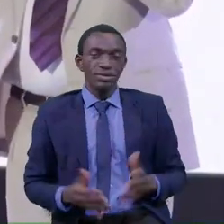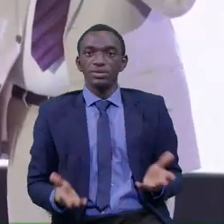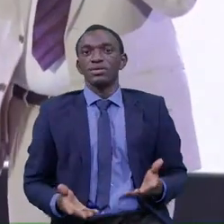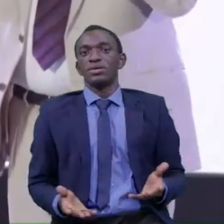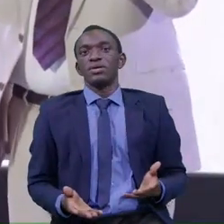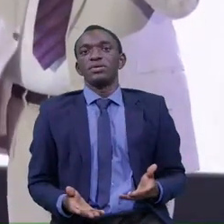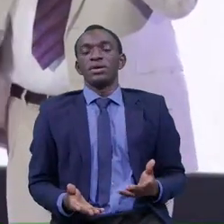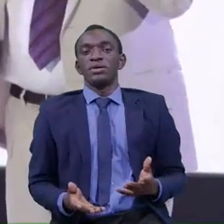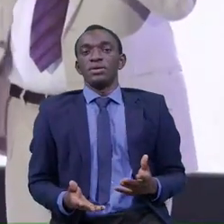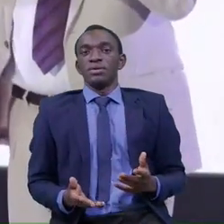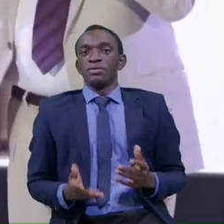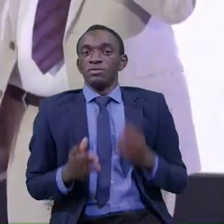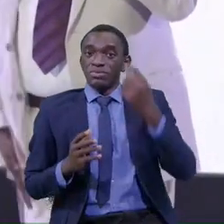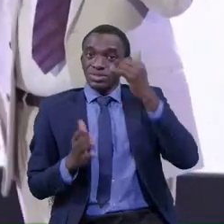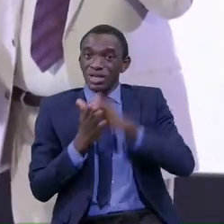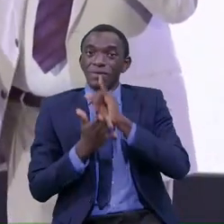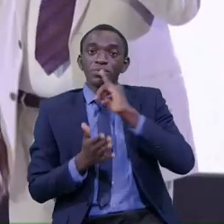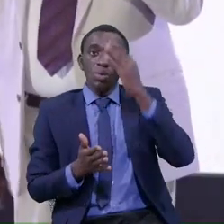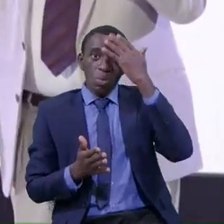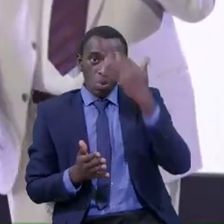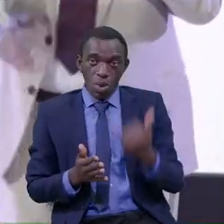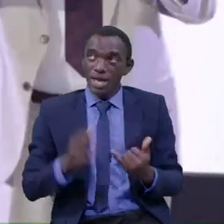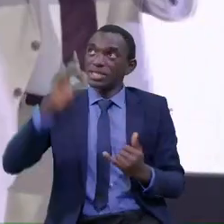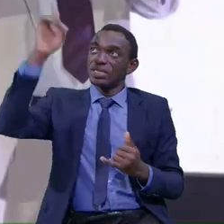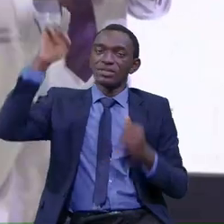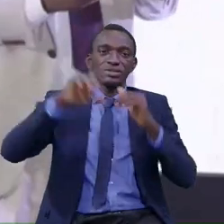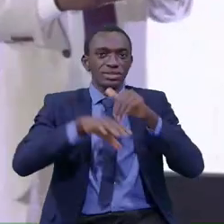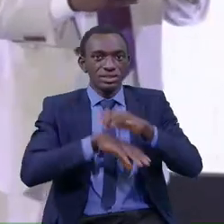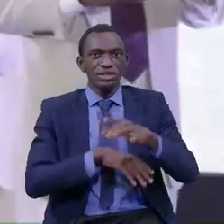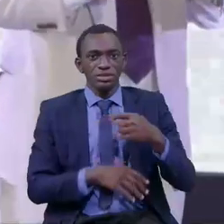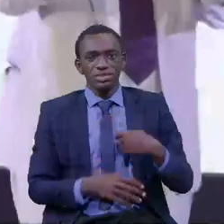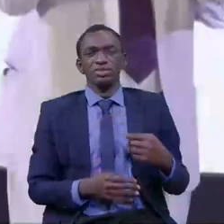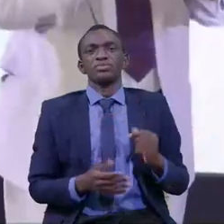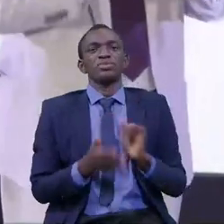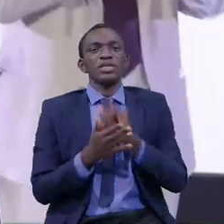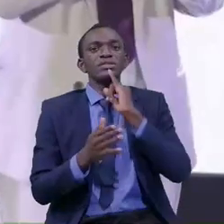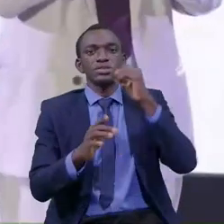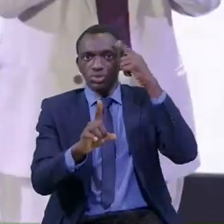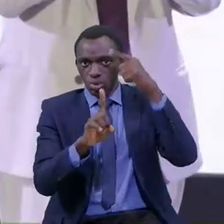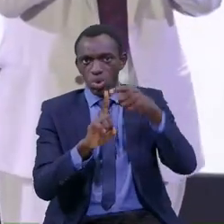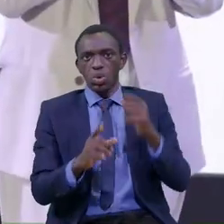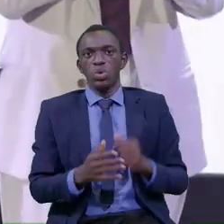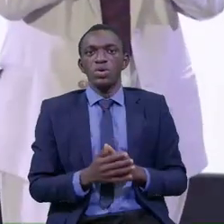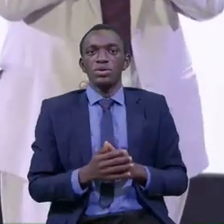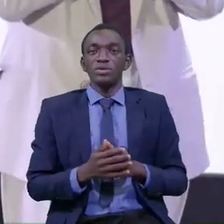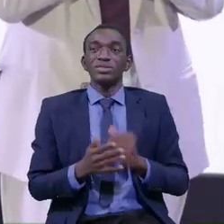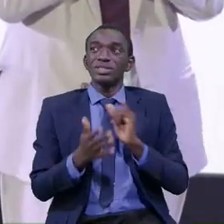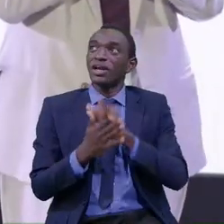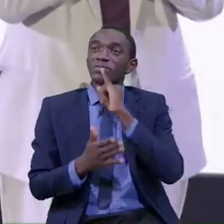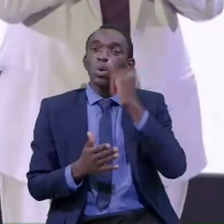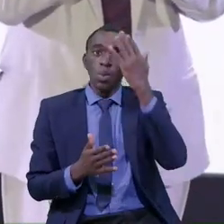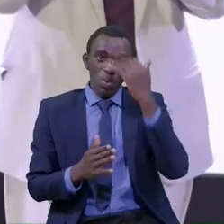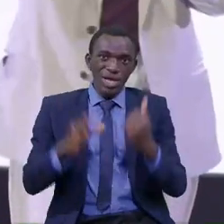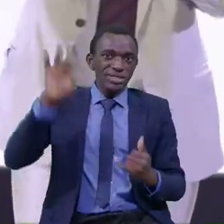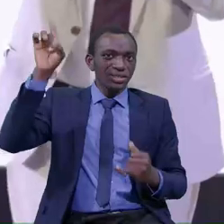car c'est pour cela que je suis envoyé. Ça, c'est un objectif. C'est pour ça que je suis